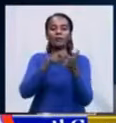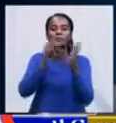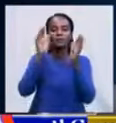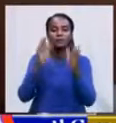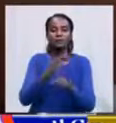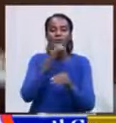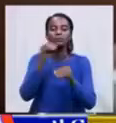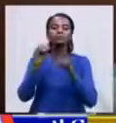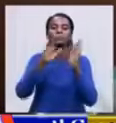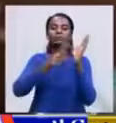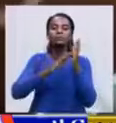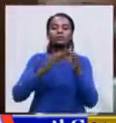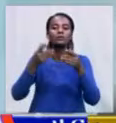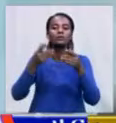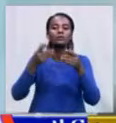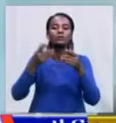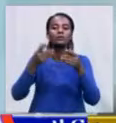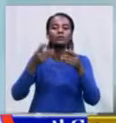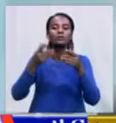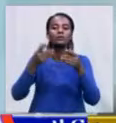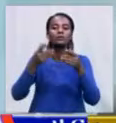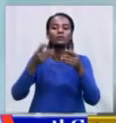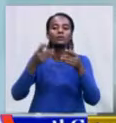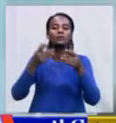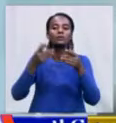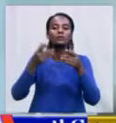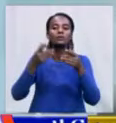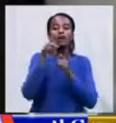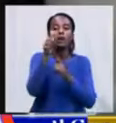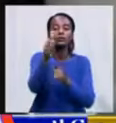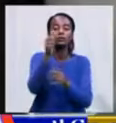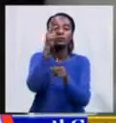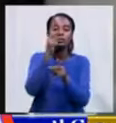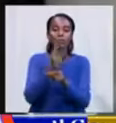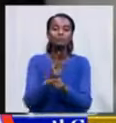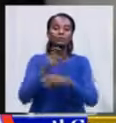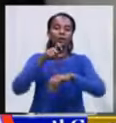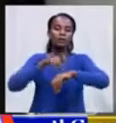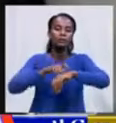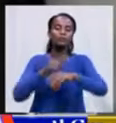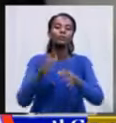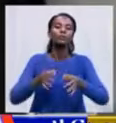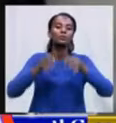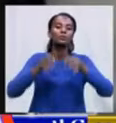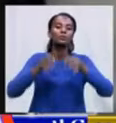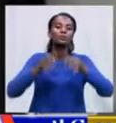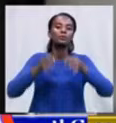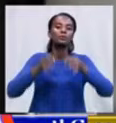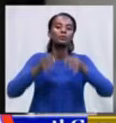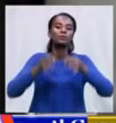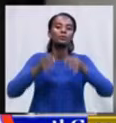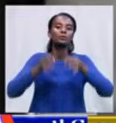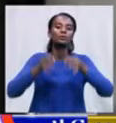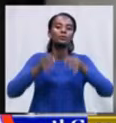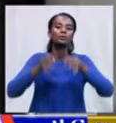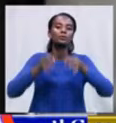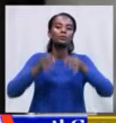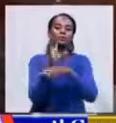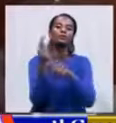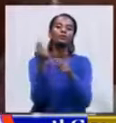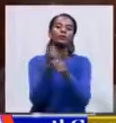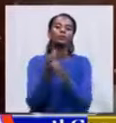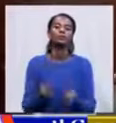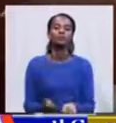ለማሳደግ ከሚያደርገው ጥረት ጎን ለጎን ከቫይረሱ ስርጭት ራሱን ለመጠበቅ በየጊዜው የሚተላለፉ የሕክምና ባለሙያዎችን ምክር